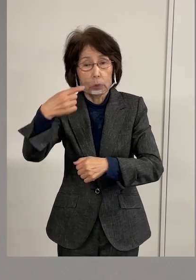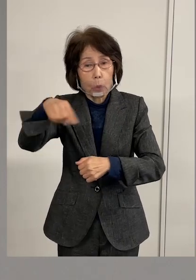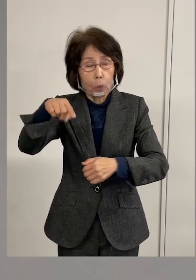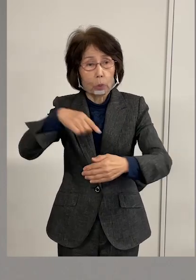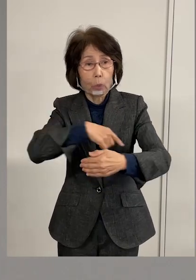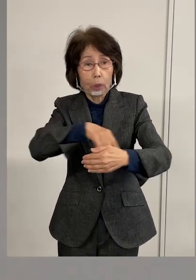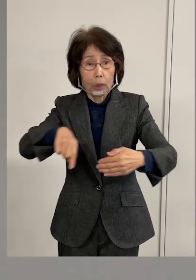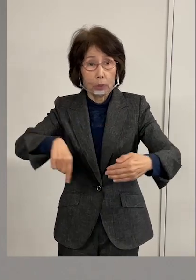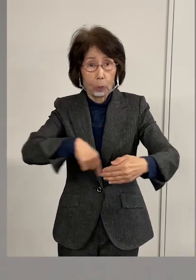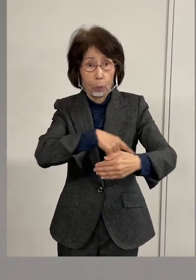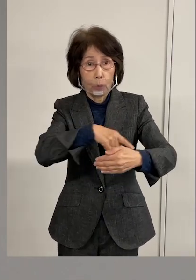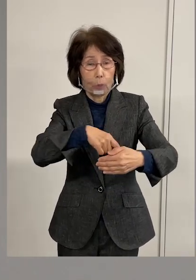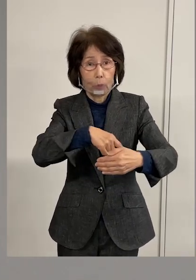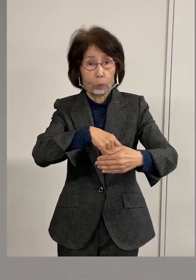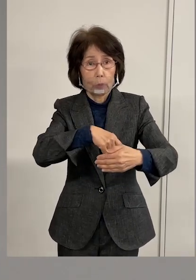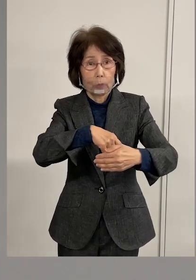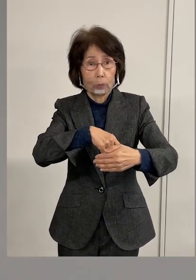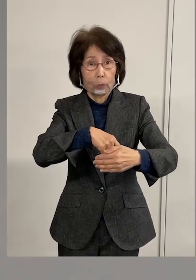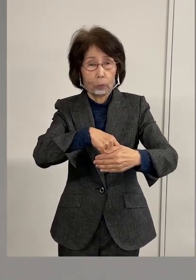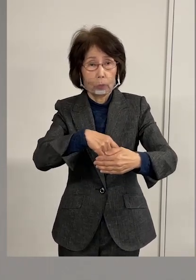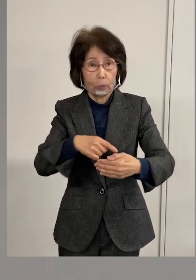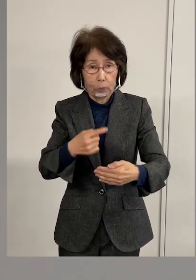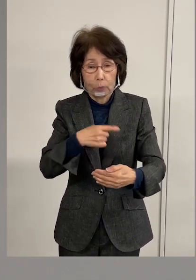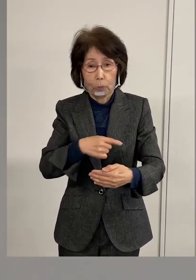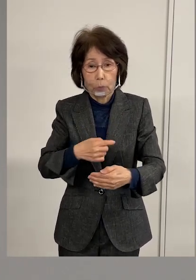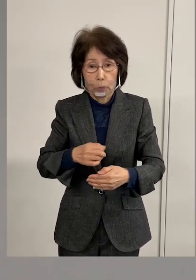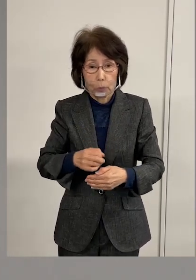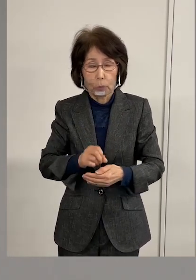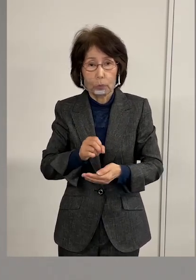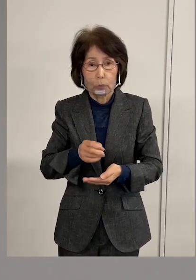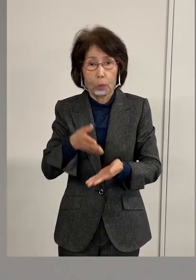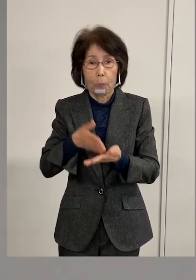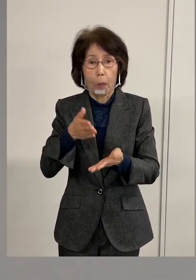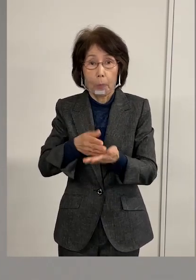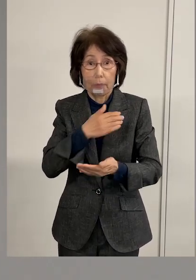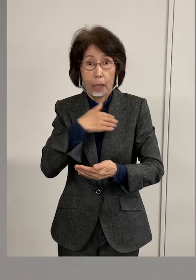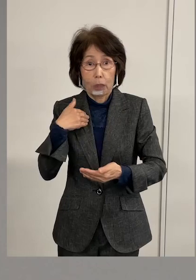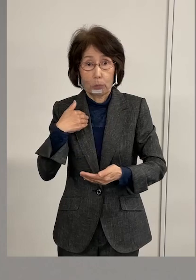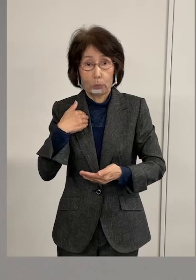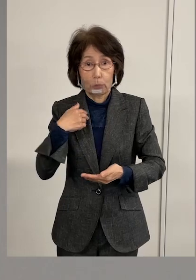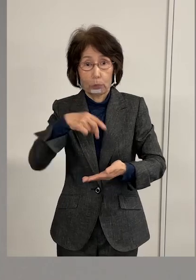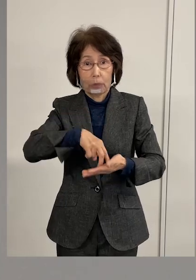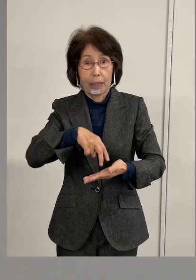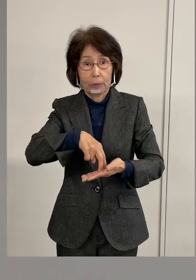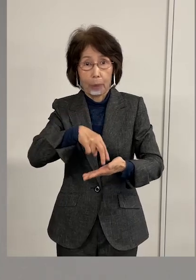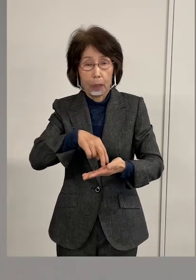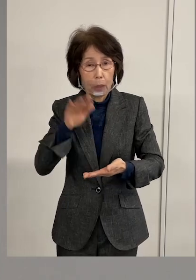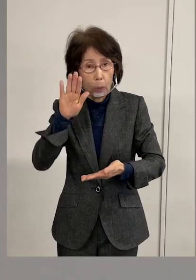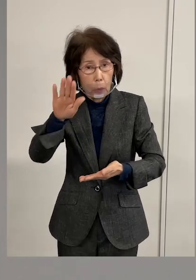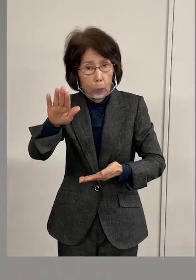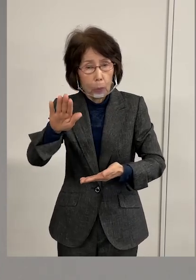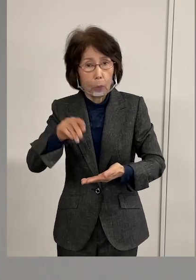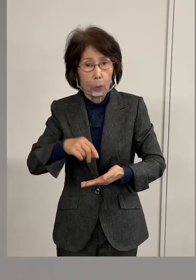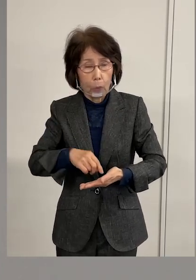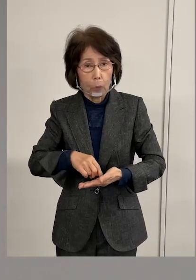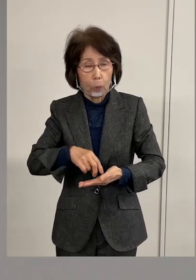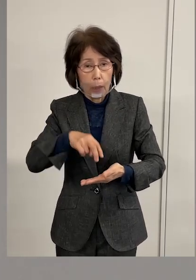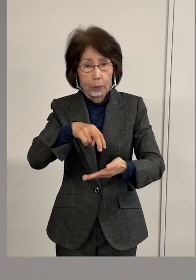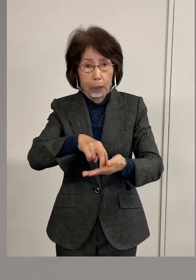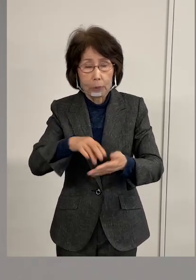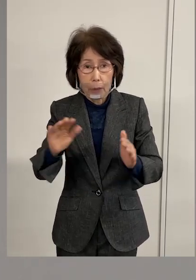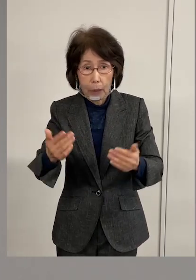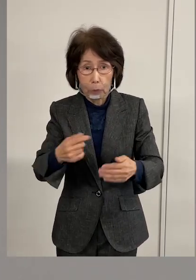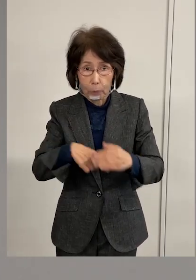容にもこう言って、口が出せる、まあ、ポジションに今なってますけれども、今後もそれはお辞めになるつもりはないという回答で